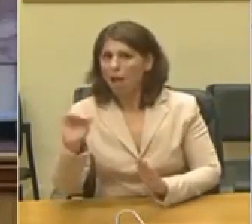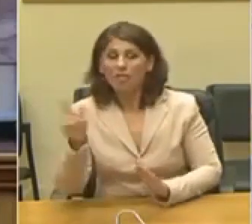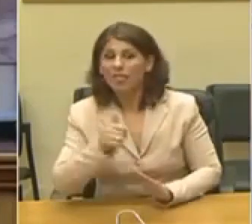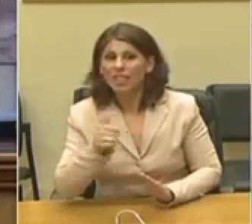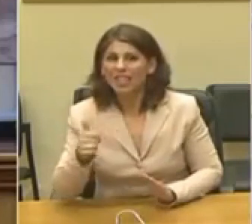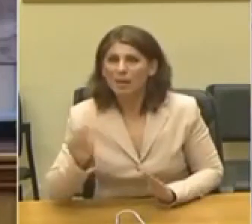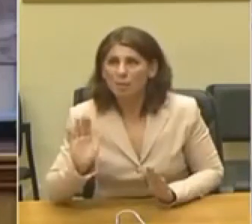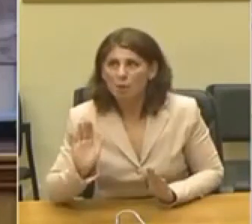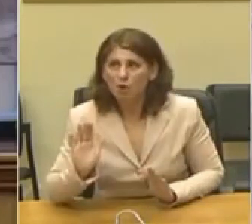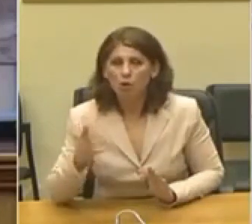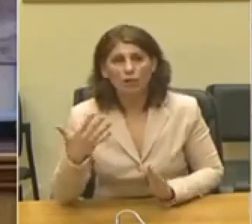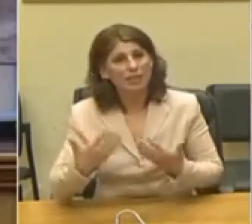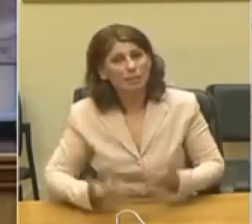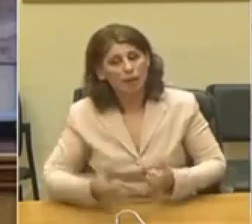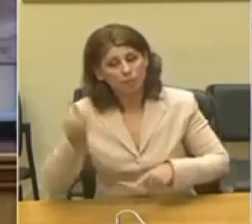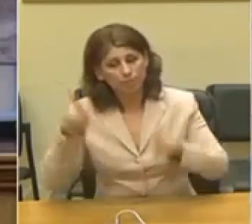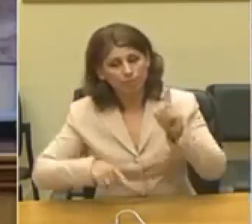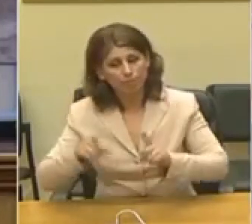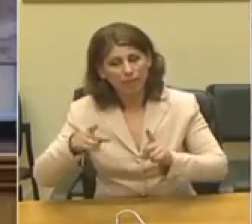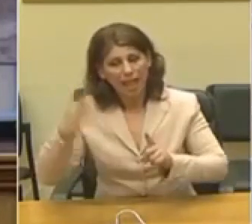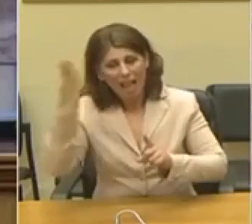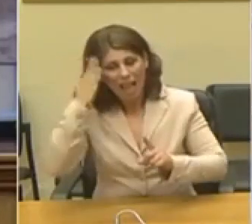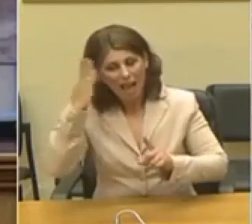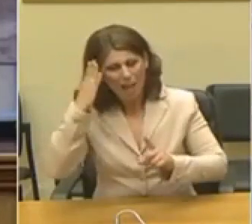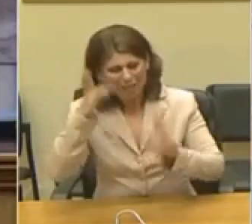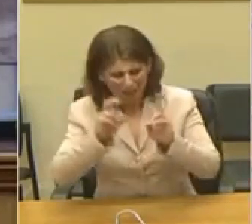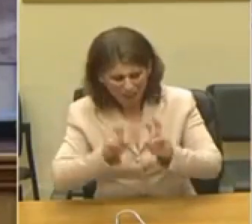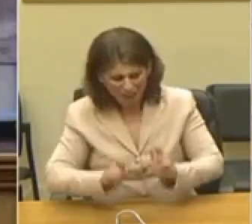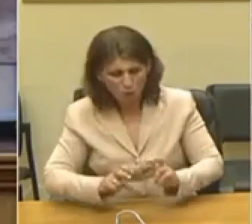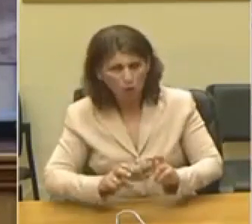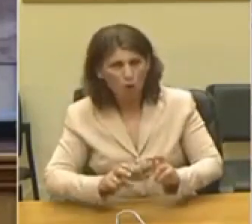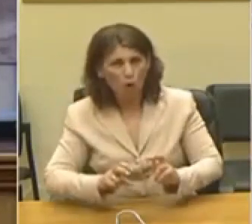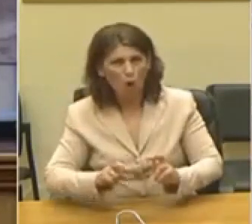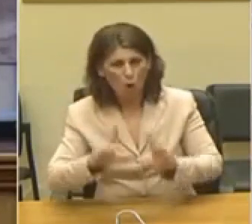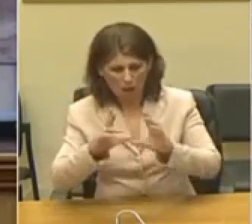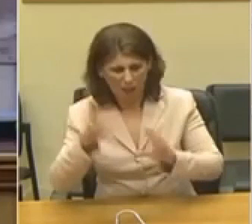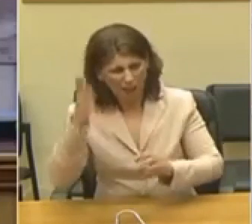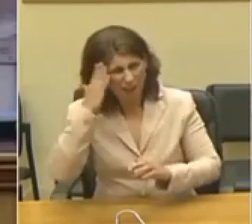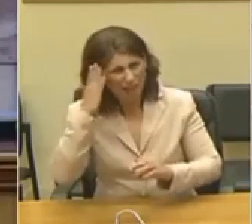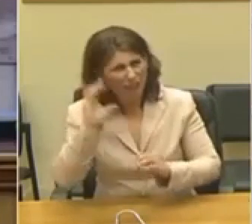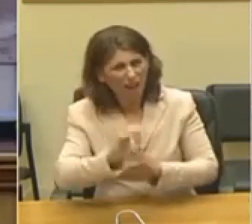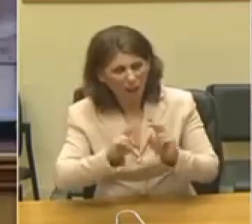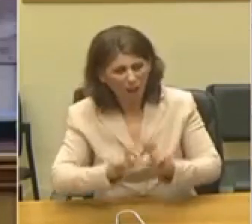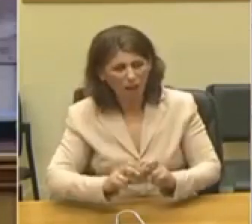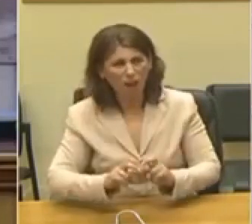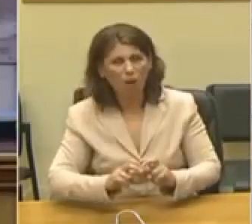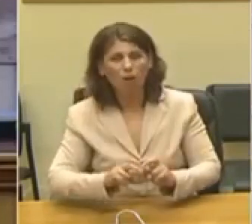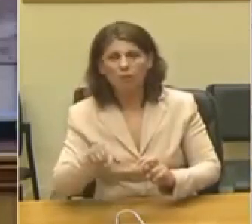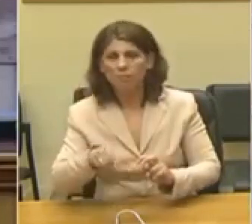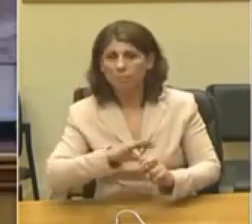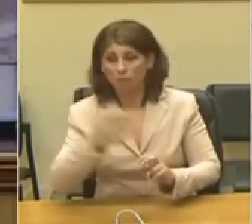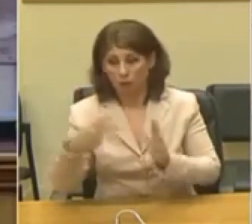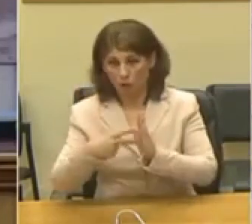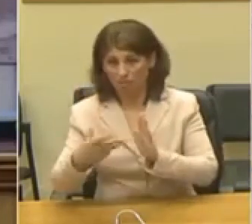Δεν είναι μόνο ότι υπάρχουν ακόμα τα capital controls που επέβαλε η κυβέρνηση ΣΥΡΙΖΑ-ΑΝΕΛ το καλοκαίρι του 2015 και τα οποία έρχονται